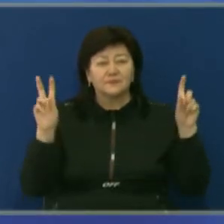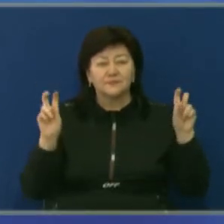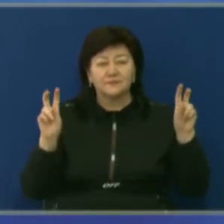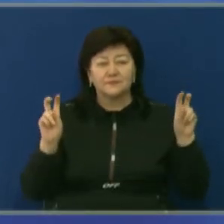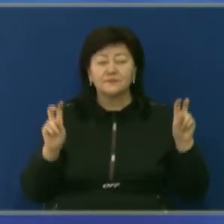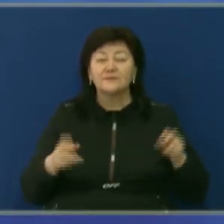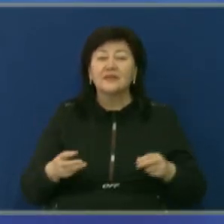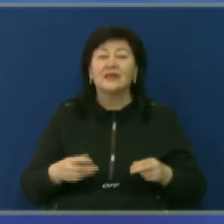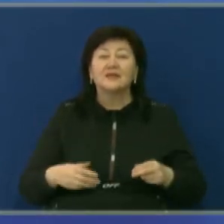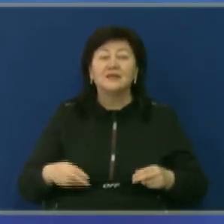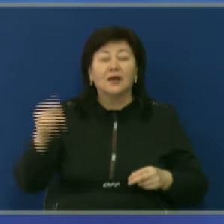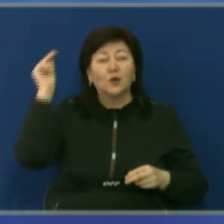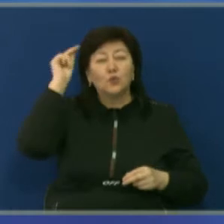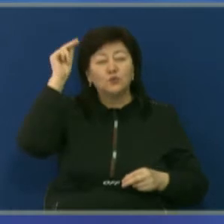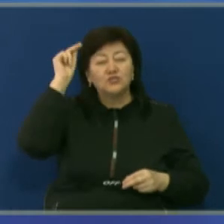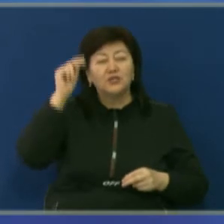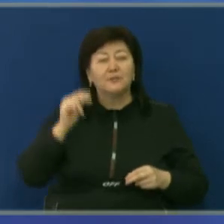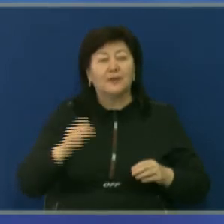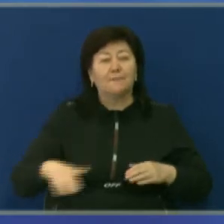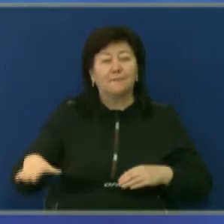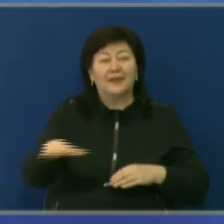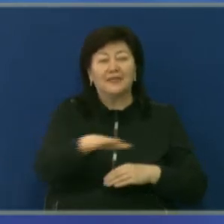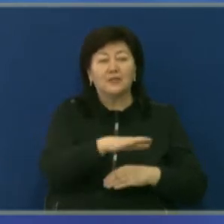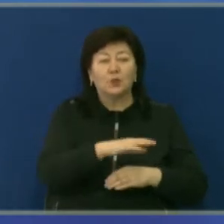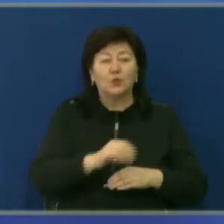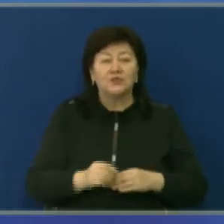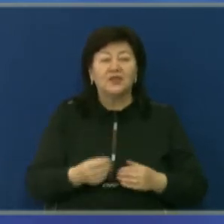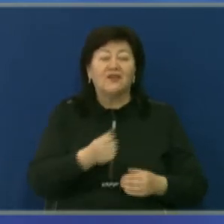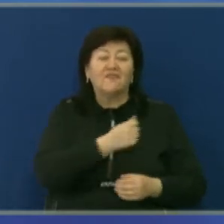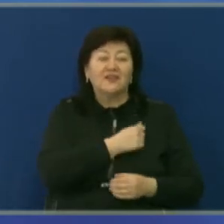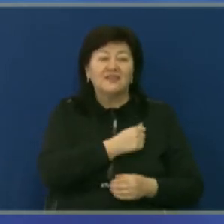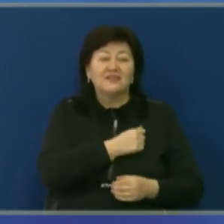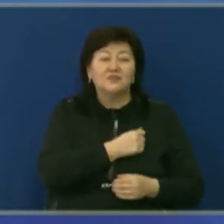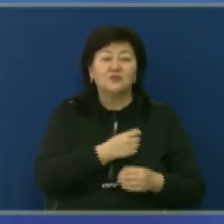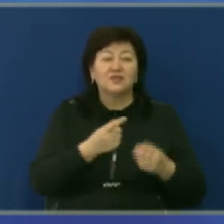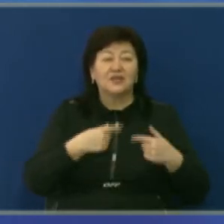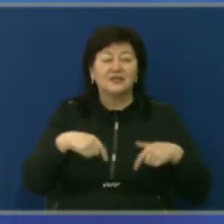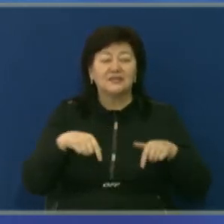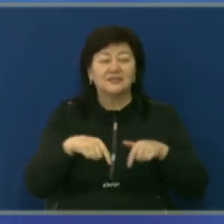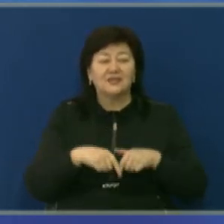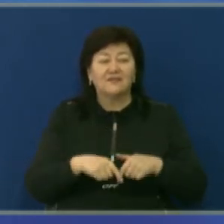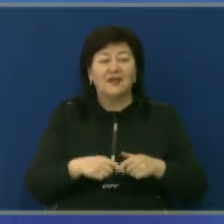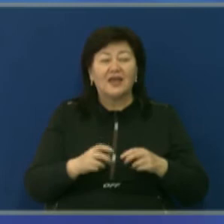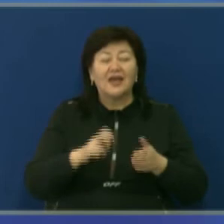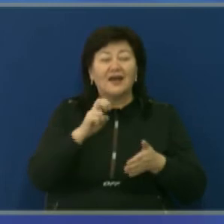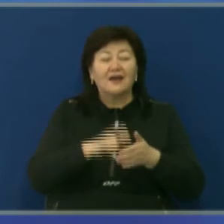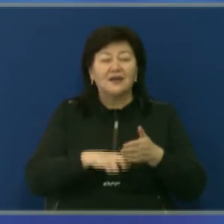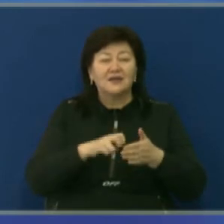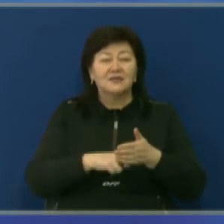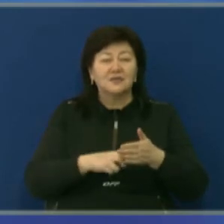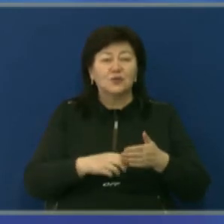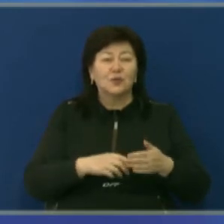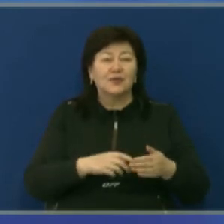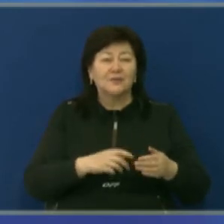учебном полигоне Шигыс военнослужащие войсковой части 28-738 провели контрольно-тактические занятия с